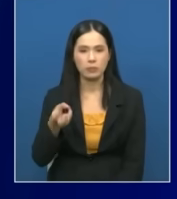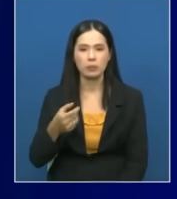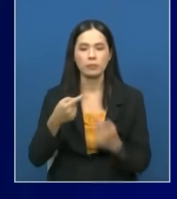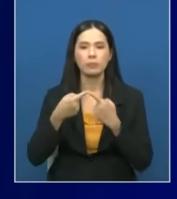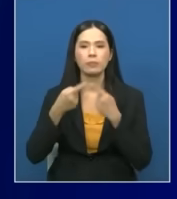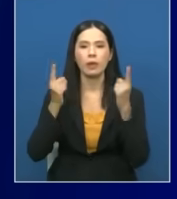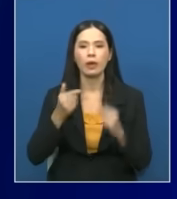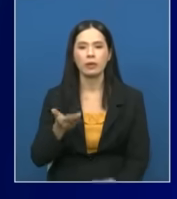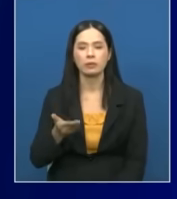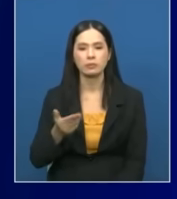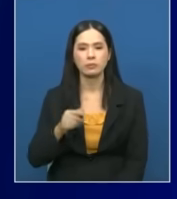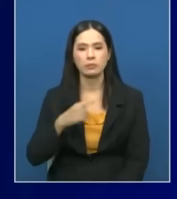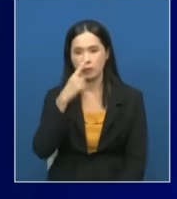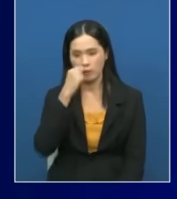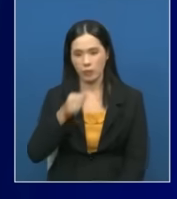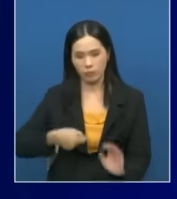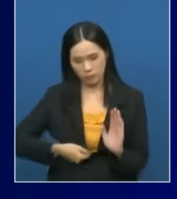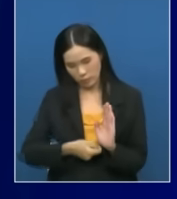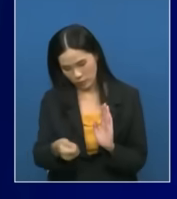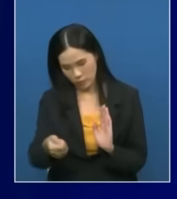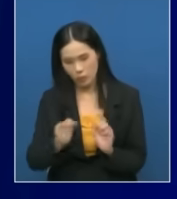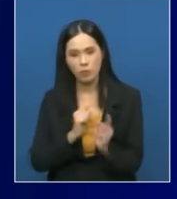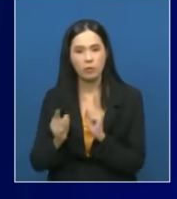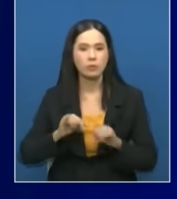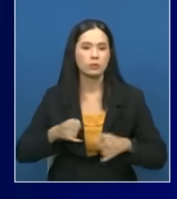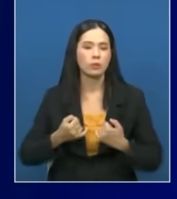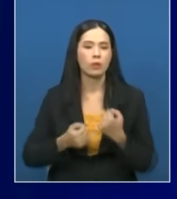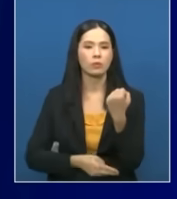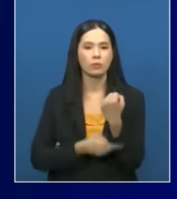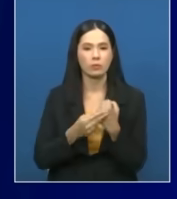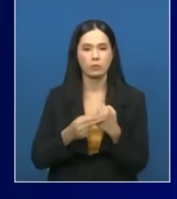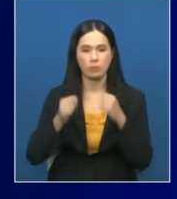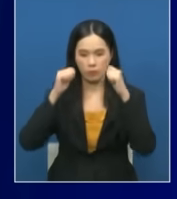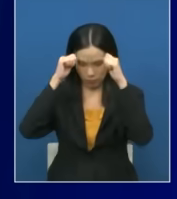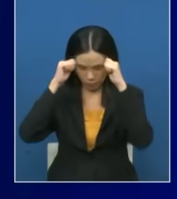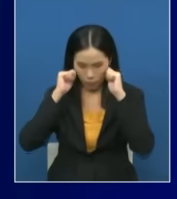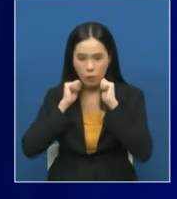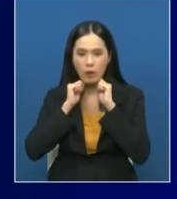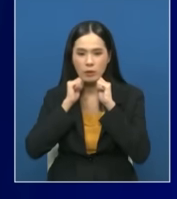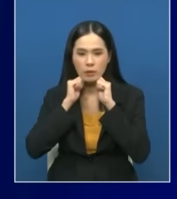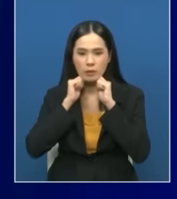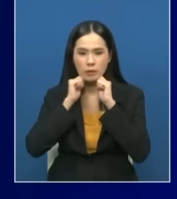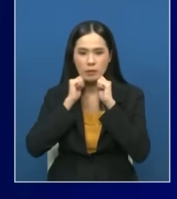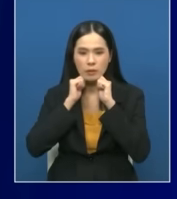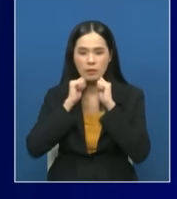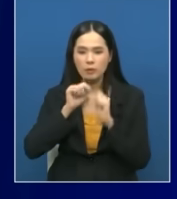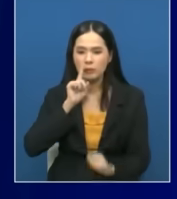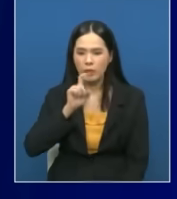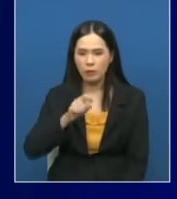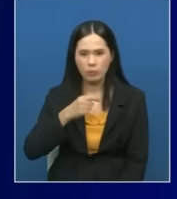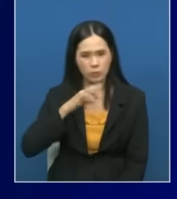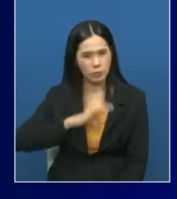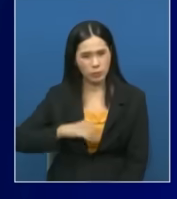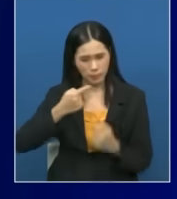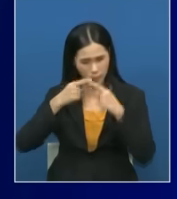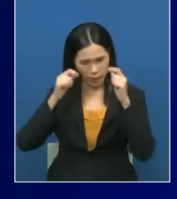คือชาวต่างชาติที่เปิดประตูคุยกับทางเจ้าของโรงแรมใส่หมวกไอ้โม่งแล้วถามพี่หมัดแล้วพี่ไม่รู้สึกแปลกเหรอทำไมลู